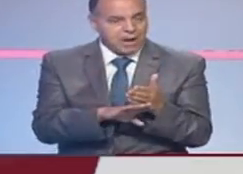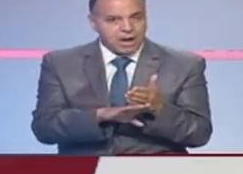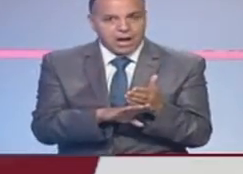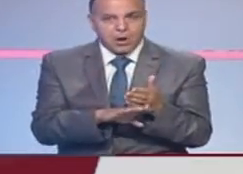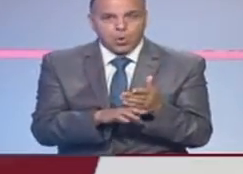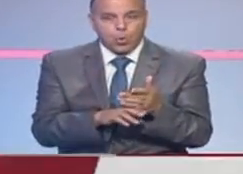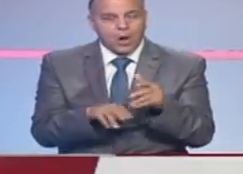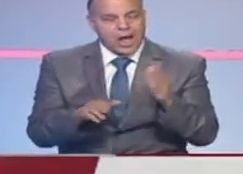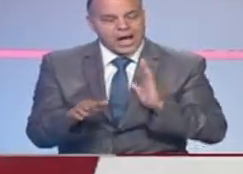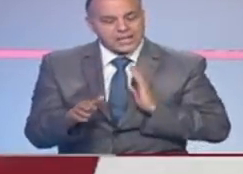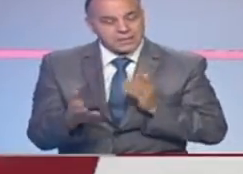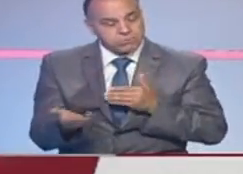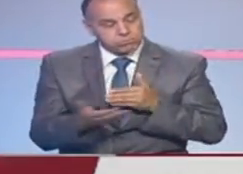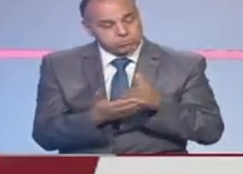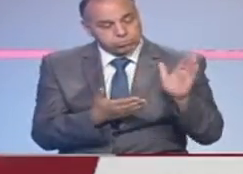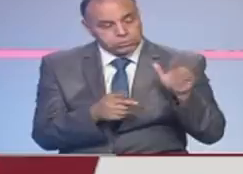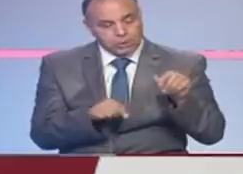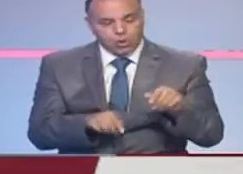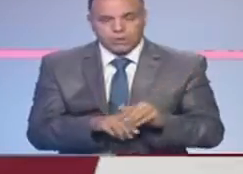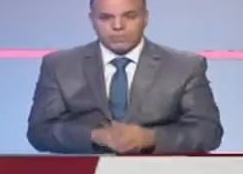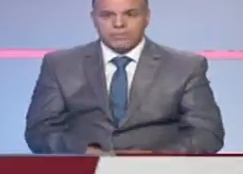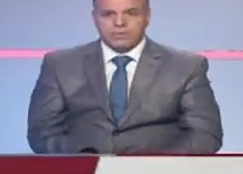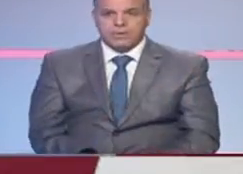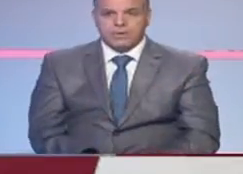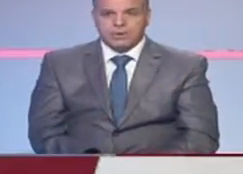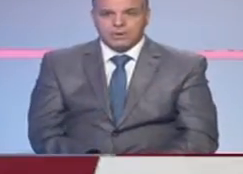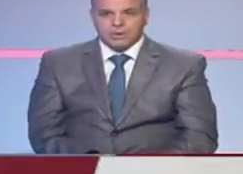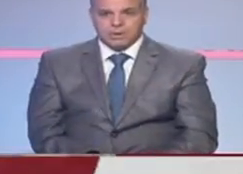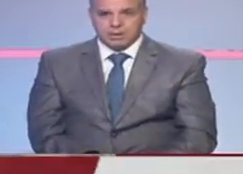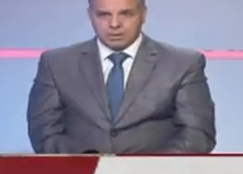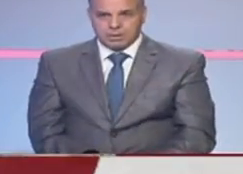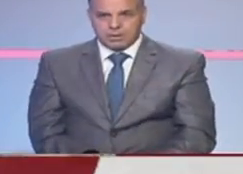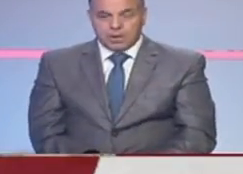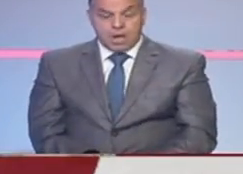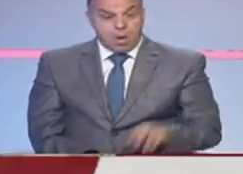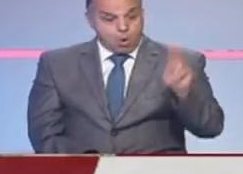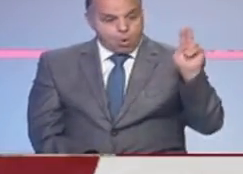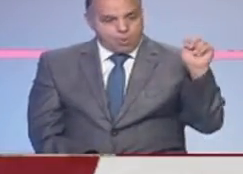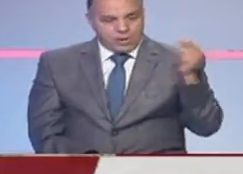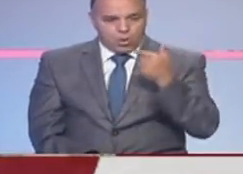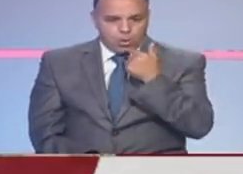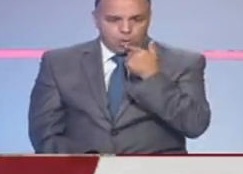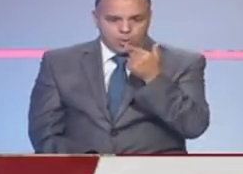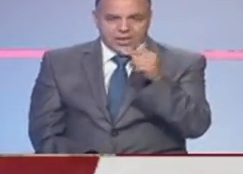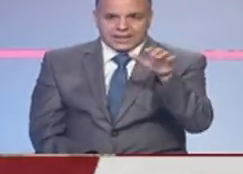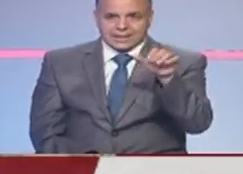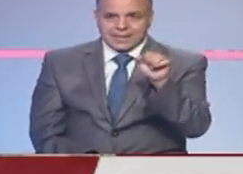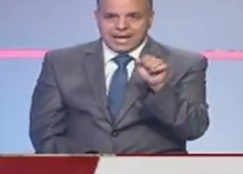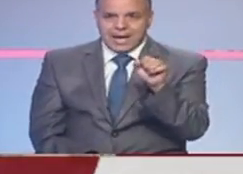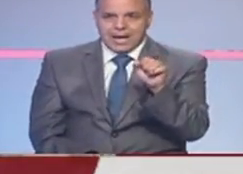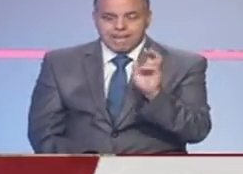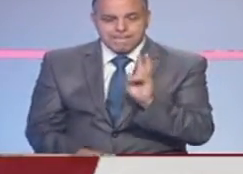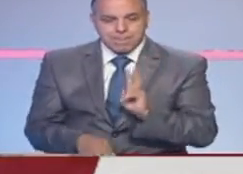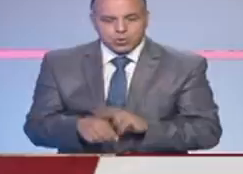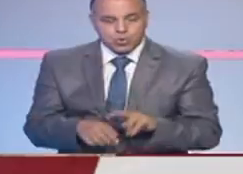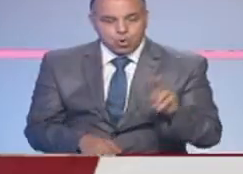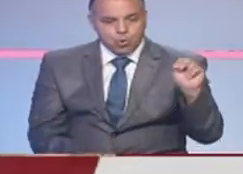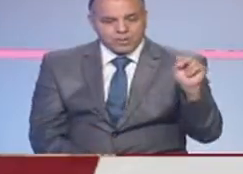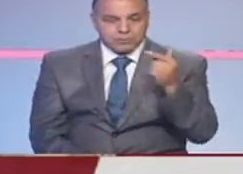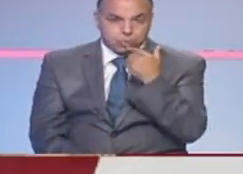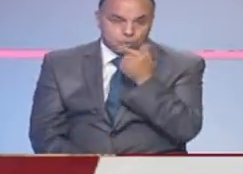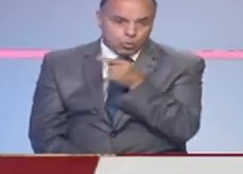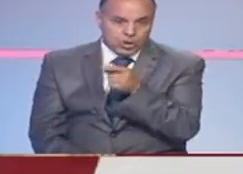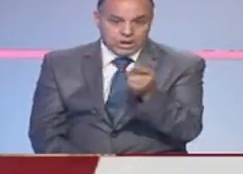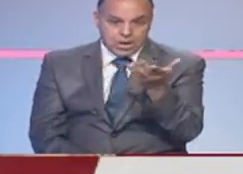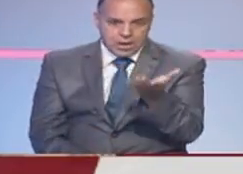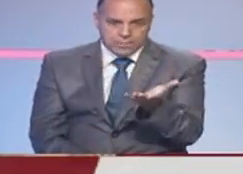من البلاد نهايه الشهر الحالي اما الامم المتحده فقد دعت على لسان امينها العام انطونيو